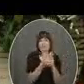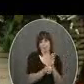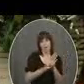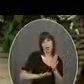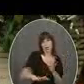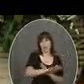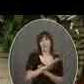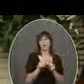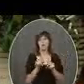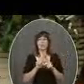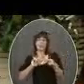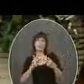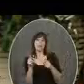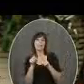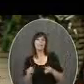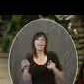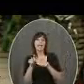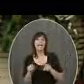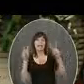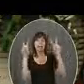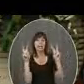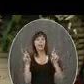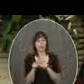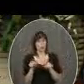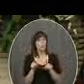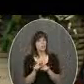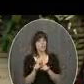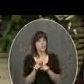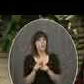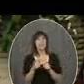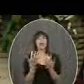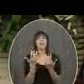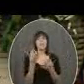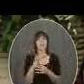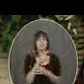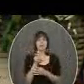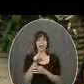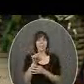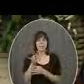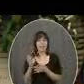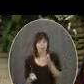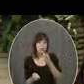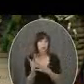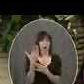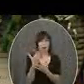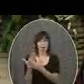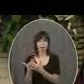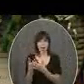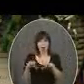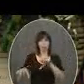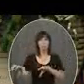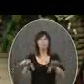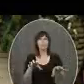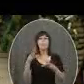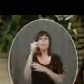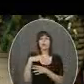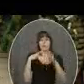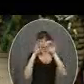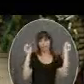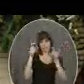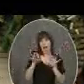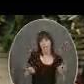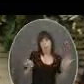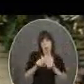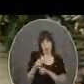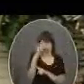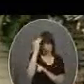avoir au deuxième cycle aussi 627 nouvelles écoles. M. le Président, c'est considérable.